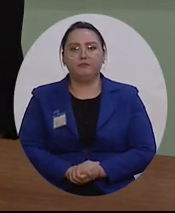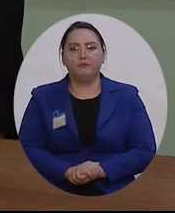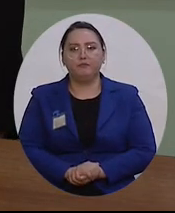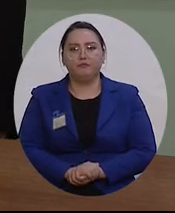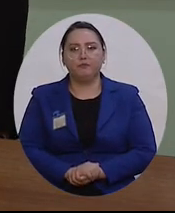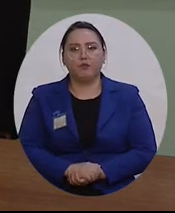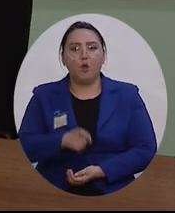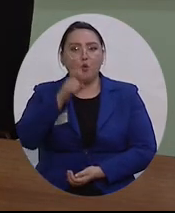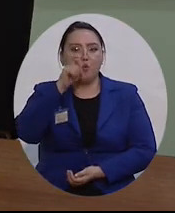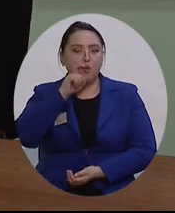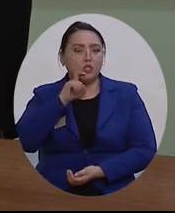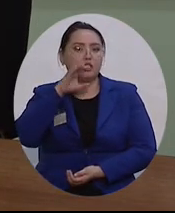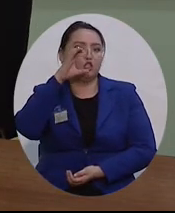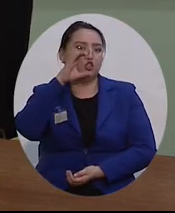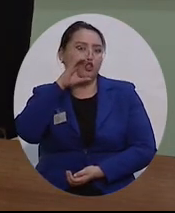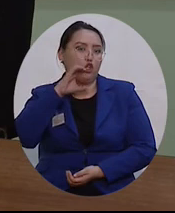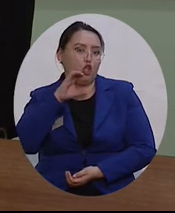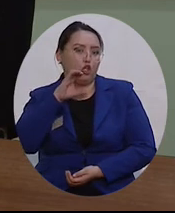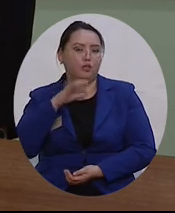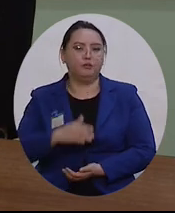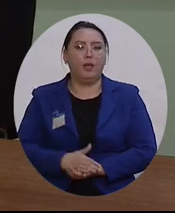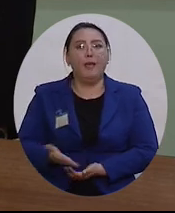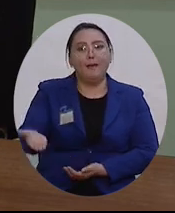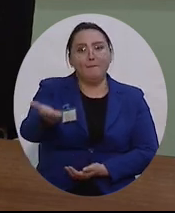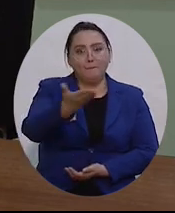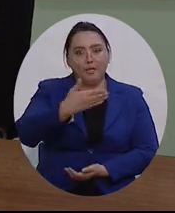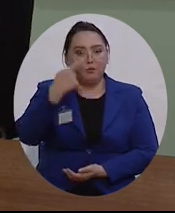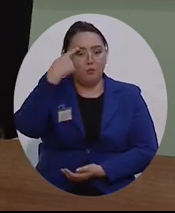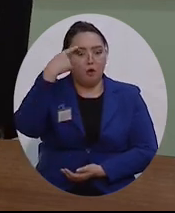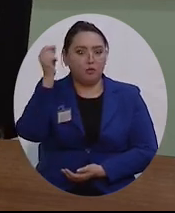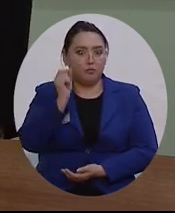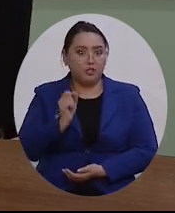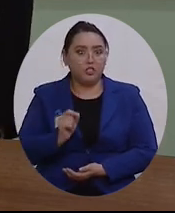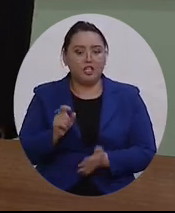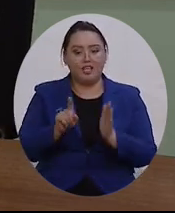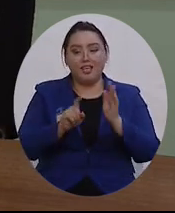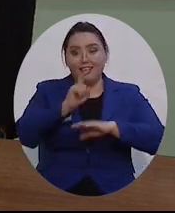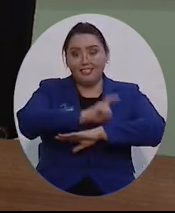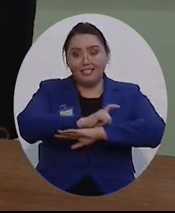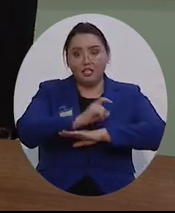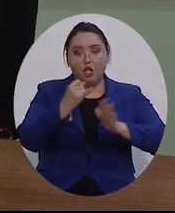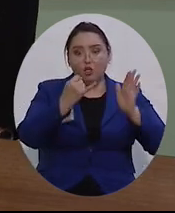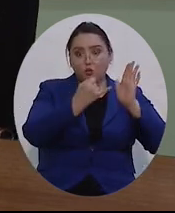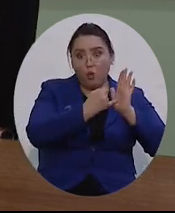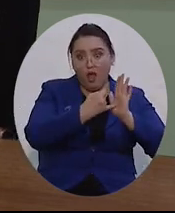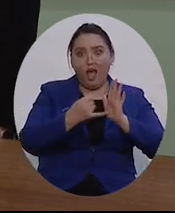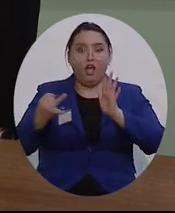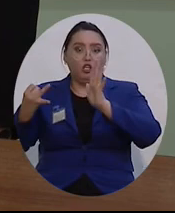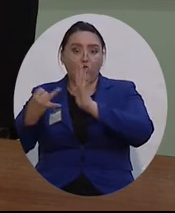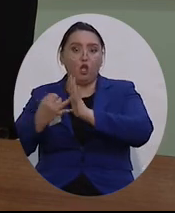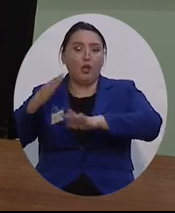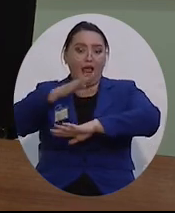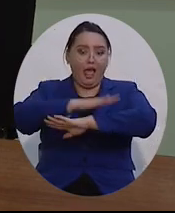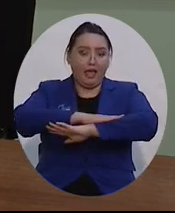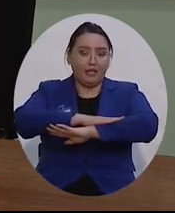За хүсэл сонирхол гэдгийн хувьд хэдийгээр бид үндэсний бичгийн хичээлийг 6 7 дугаар ангиас эхлэн үзэж байгаа боловч хүсэл сонирхол байвал хэдэн ч